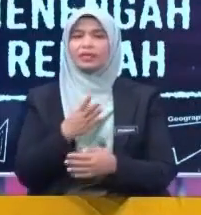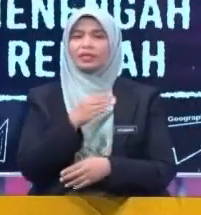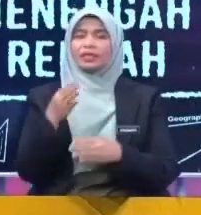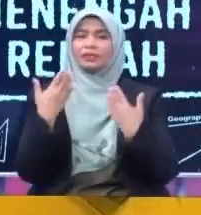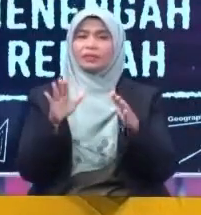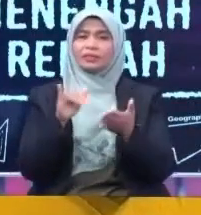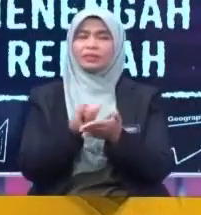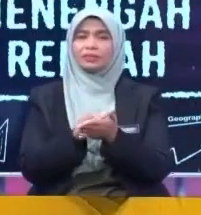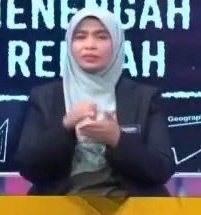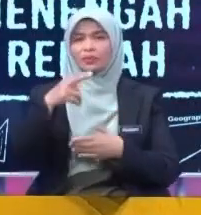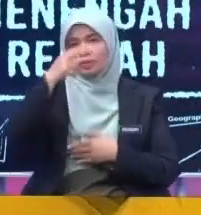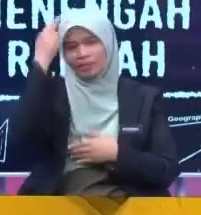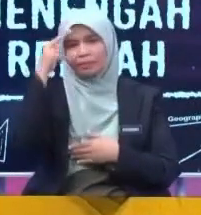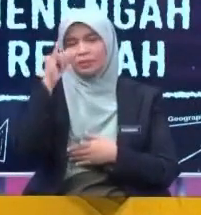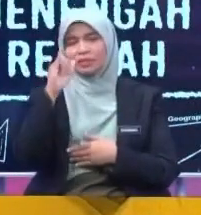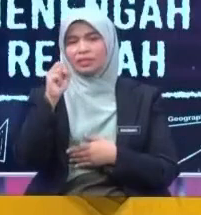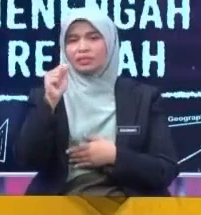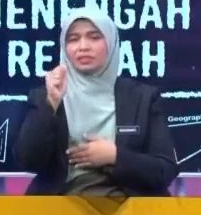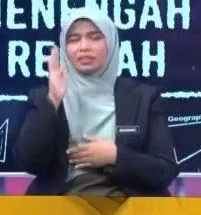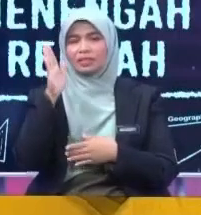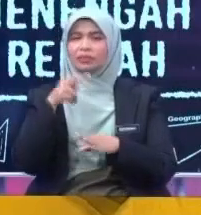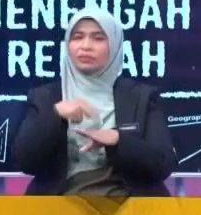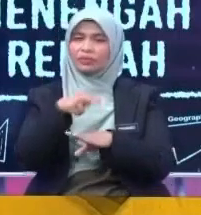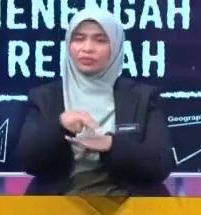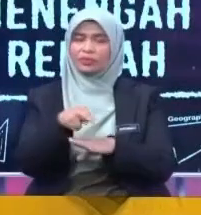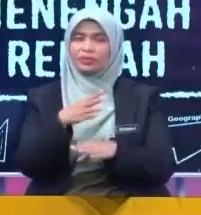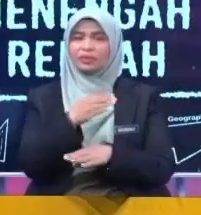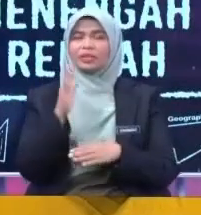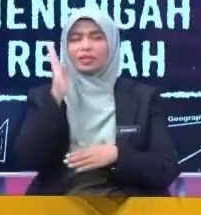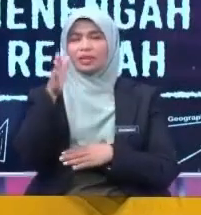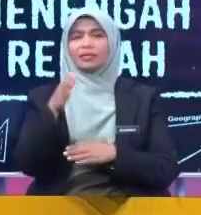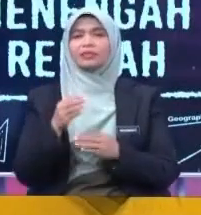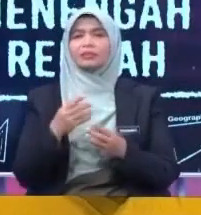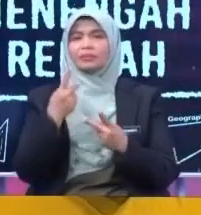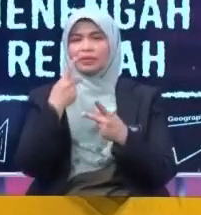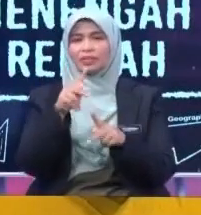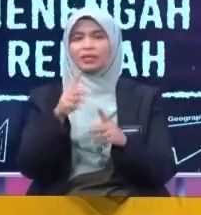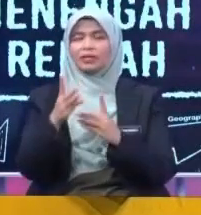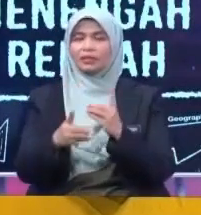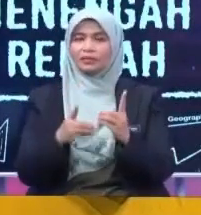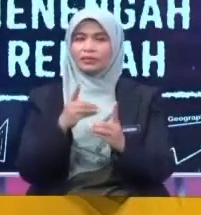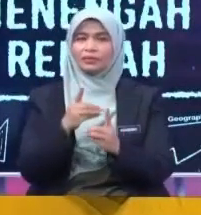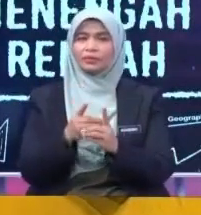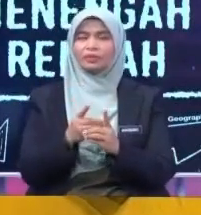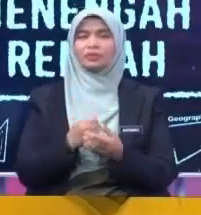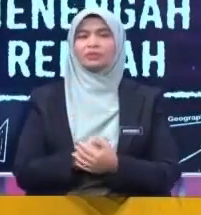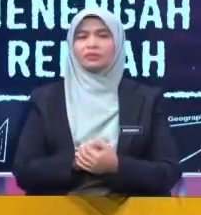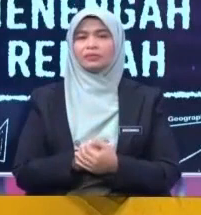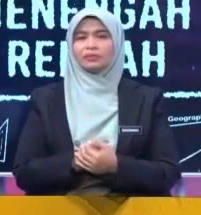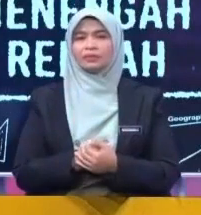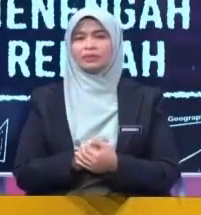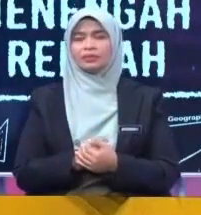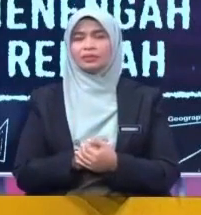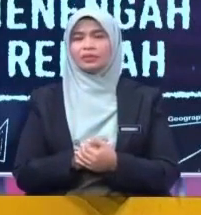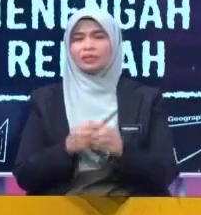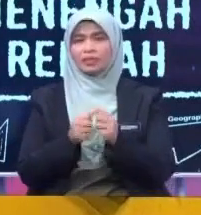Dajjal dan memerintah dunia dengan aman. Okay, Nabi Isa alaihissalam, Allah